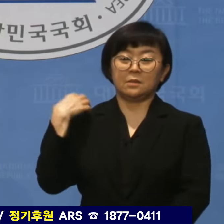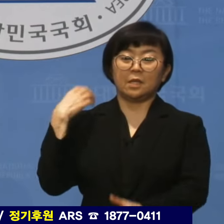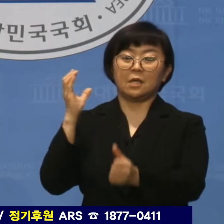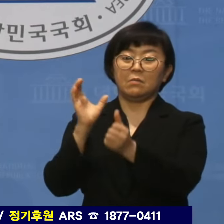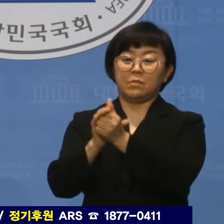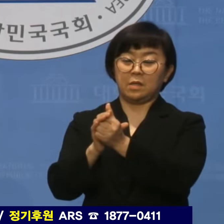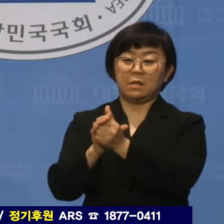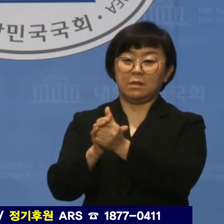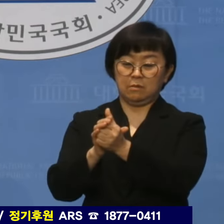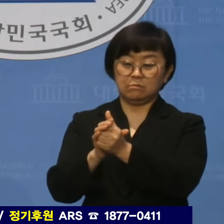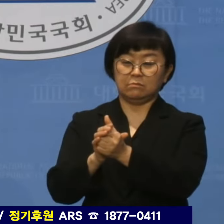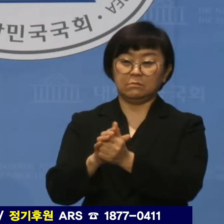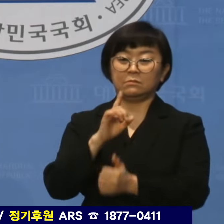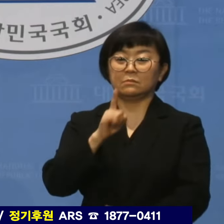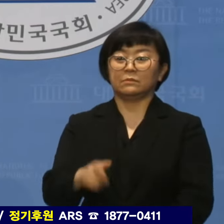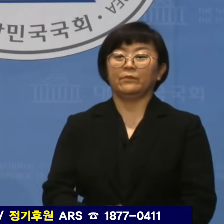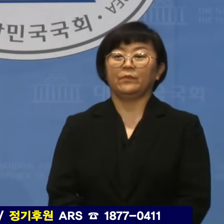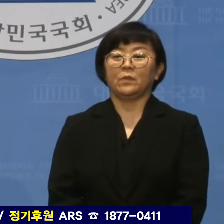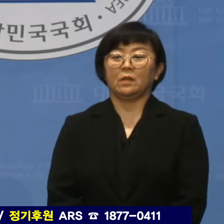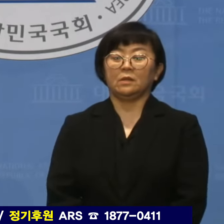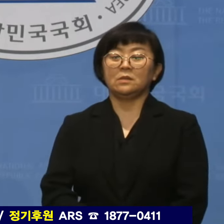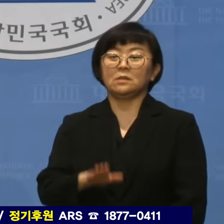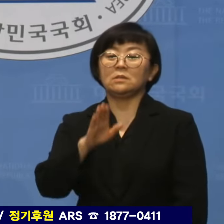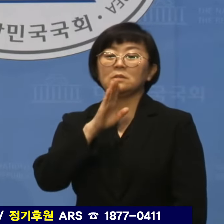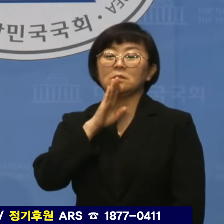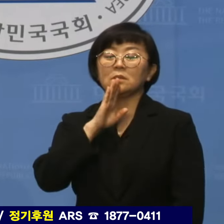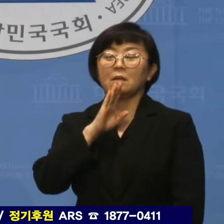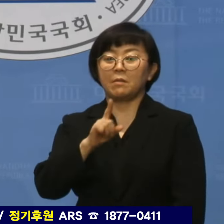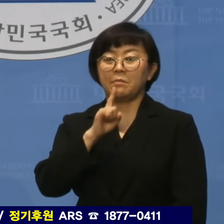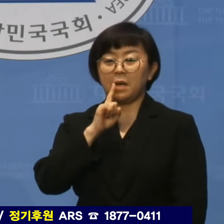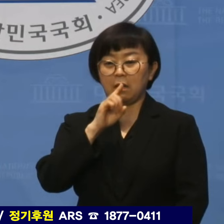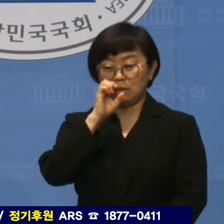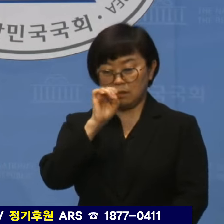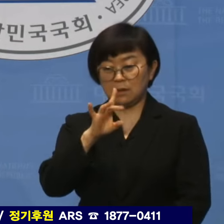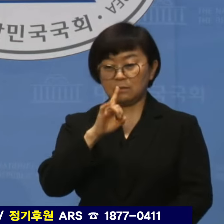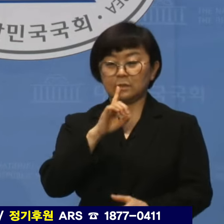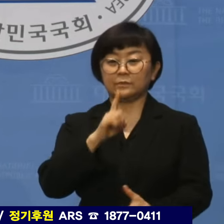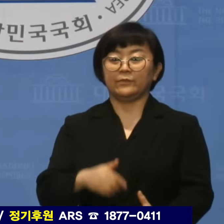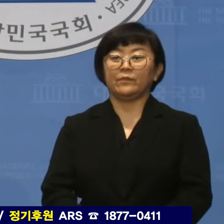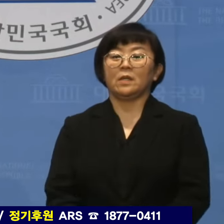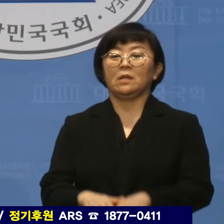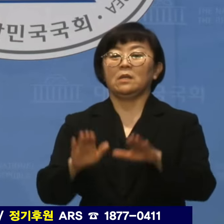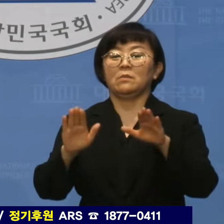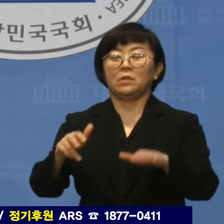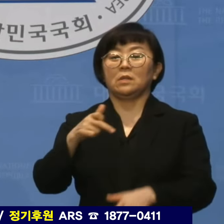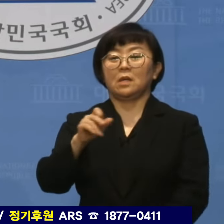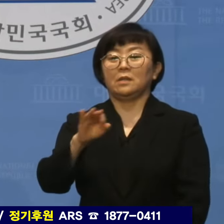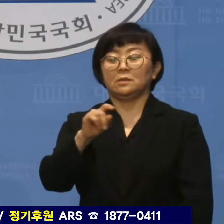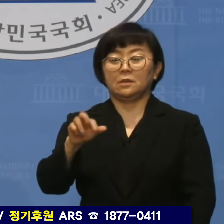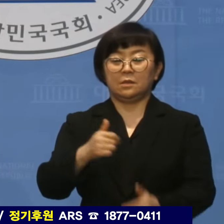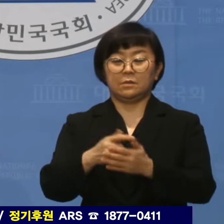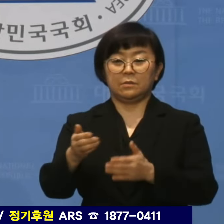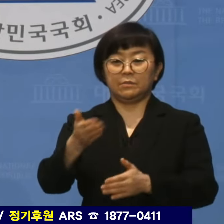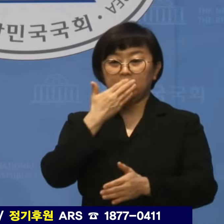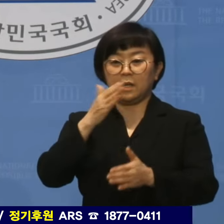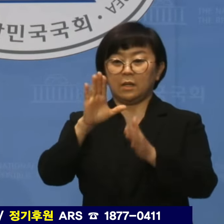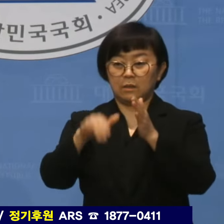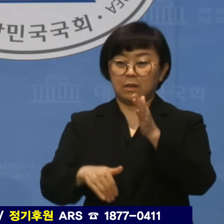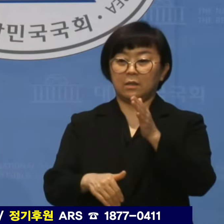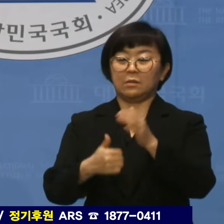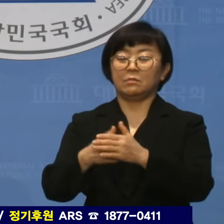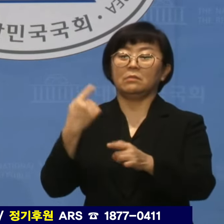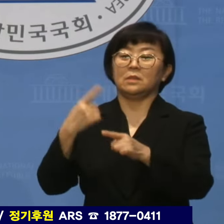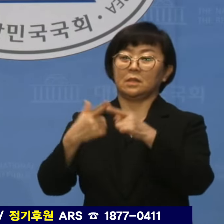책임을 강성희 의원에게 전가하며 얼토당토 않는 소리를 했었습니다. 이번에 카이스트 입틀막